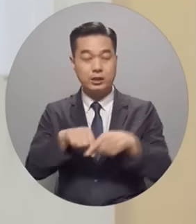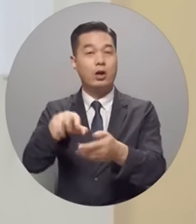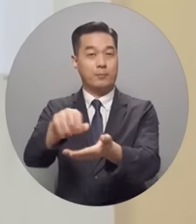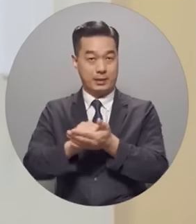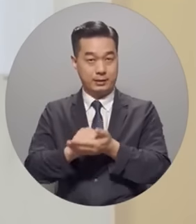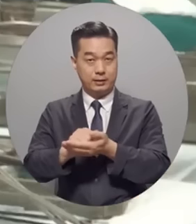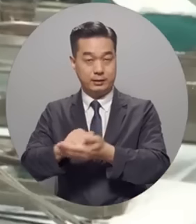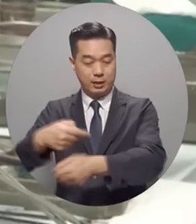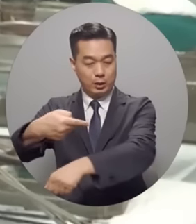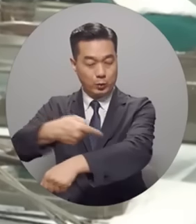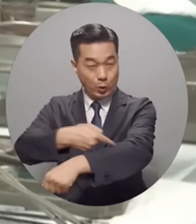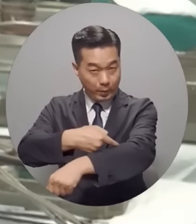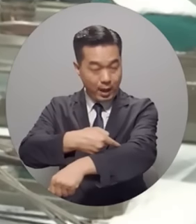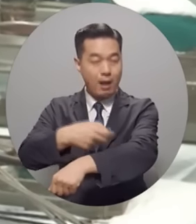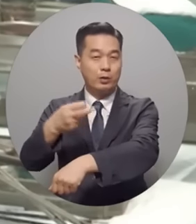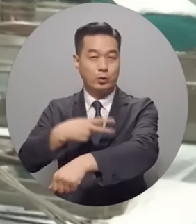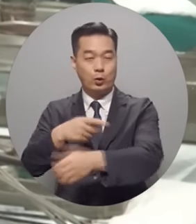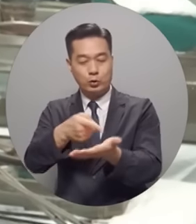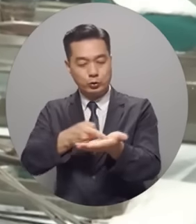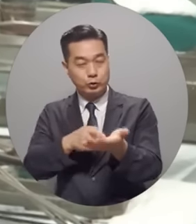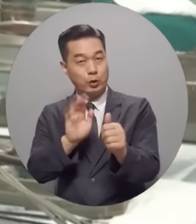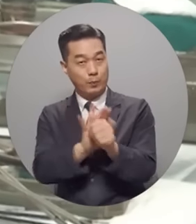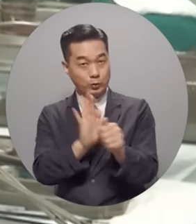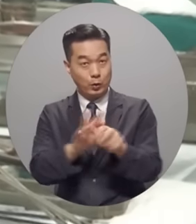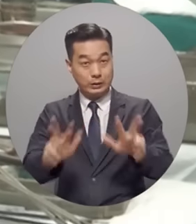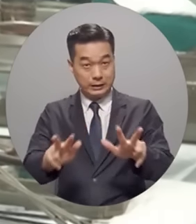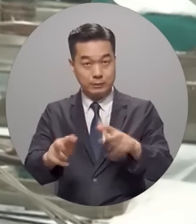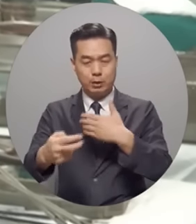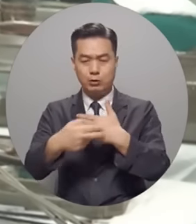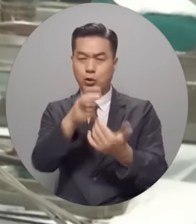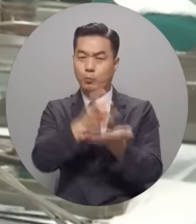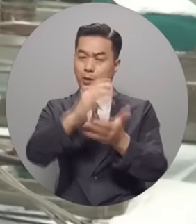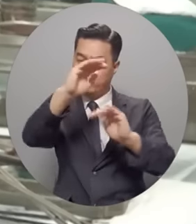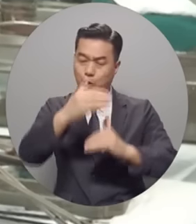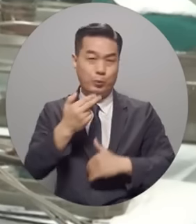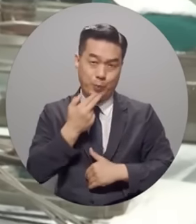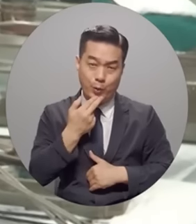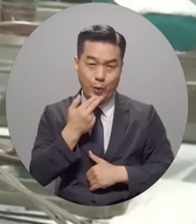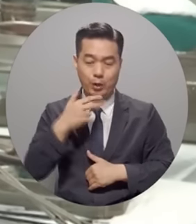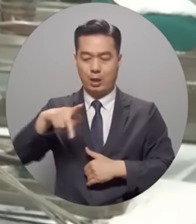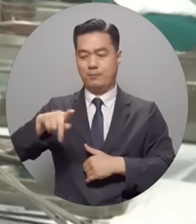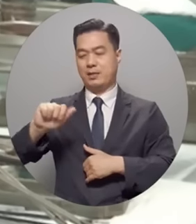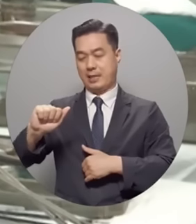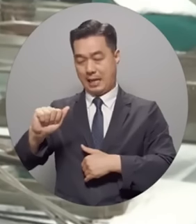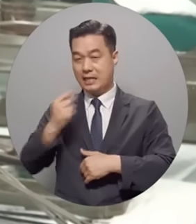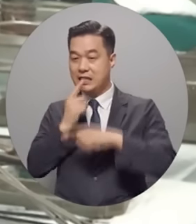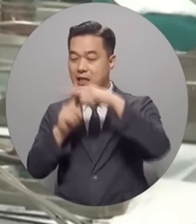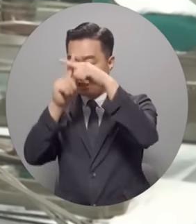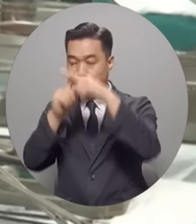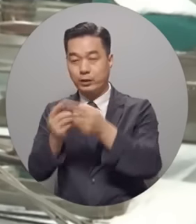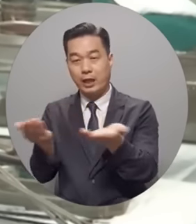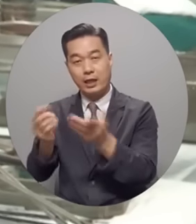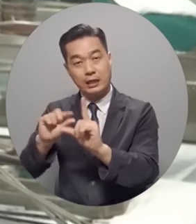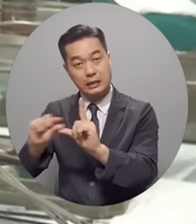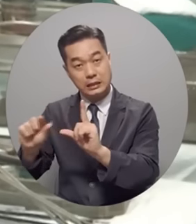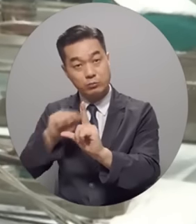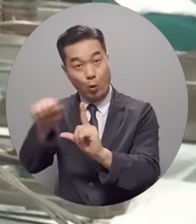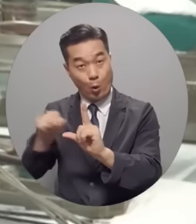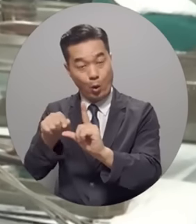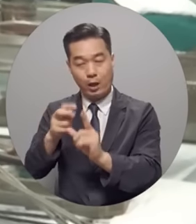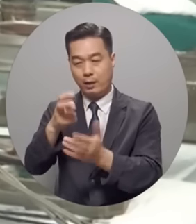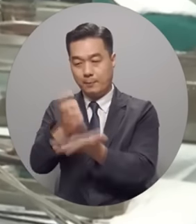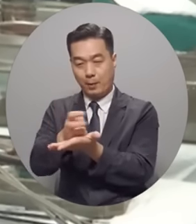채취, 수술 보조 등 그동안 현행 의료법엔 없었던 PA 간호사들의 일부 업무에 법적 근거가 생긴